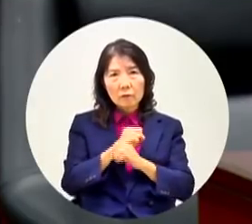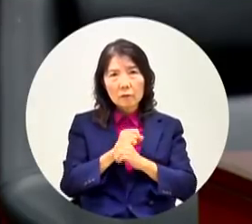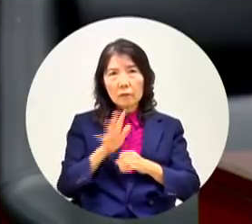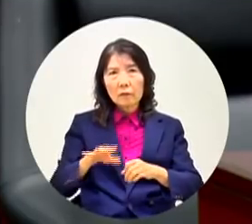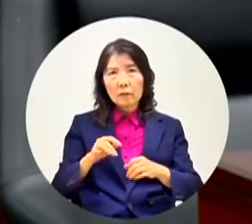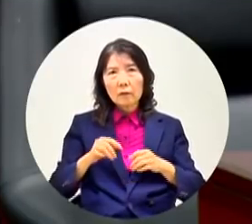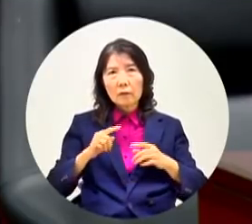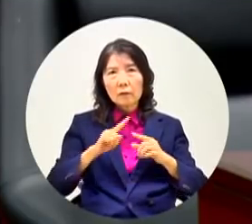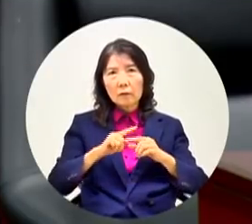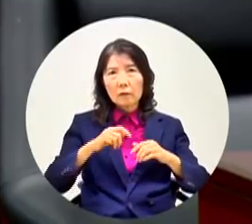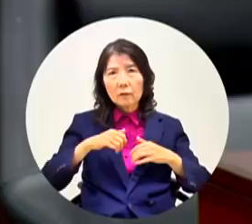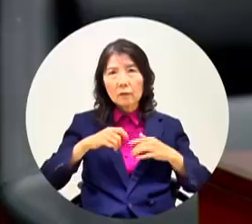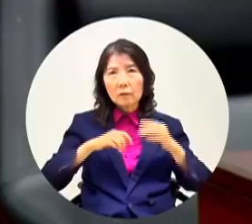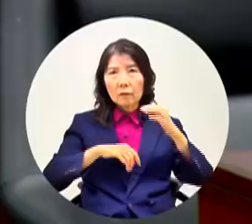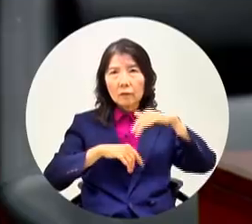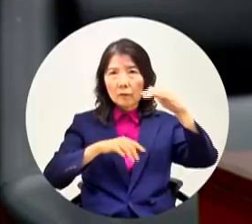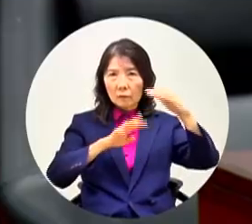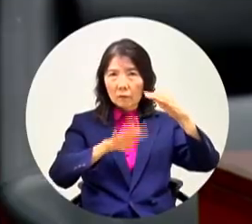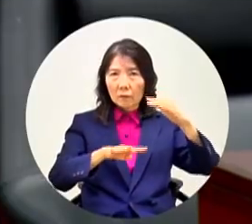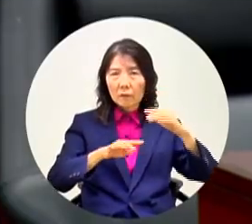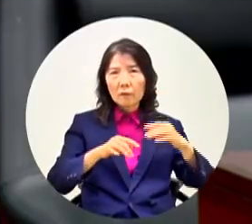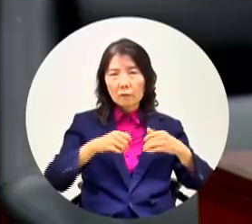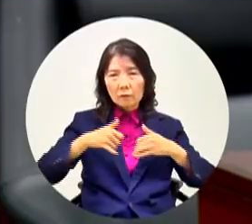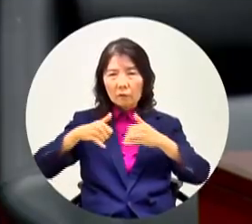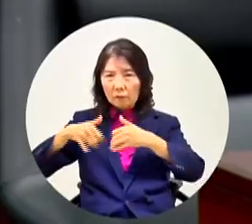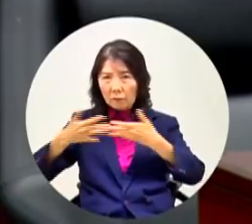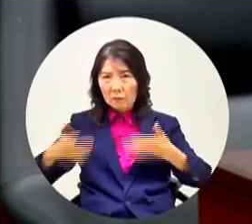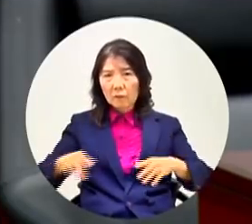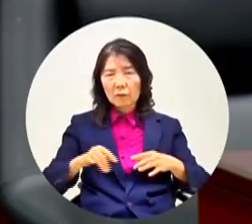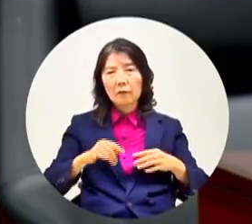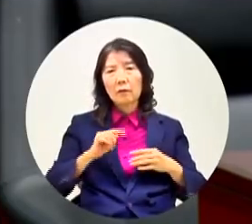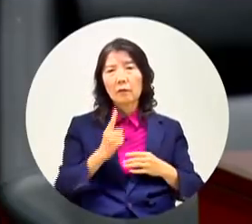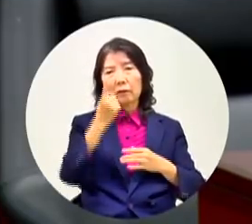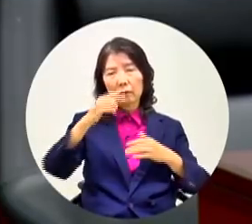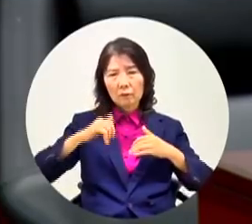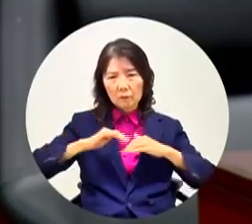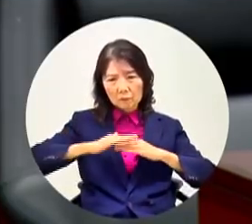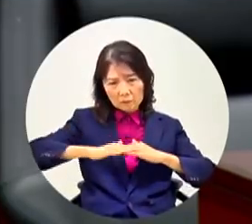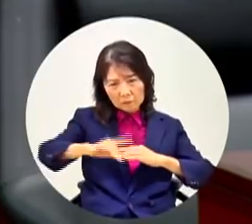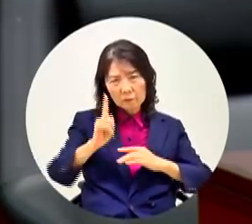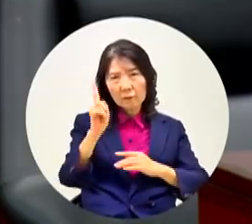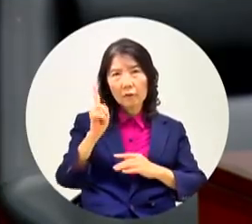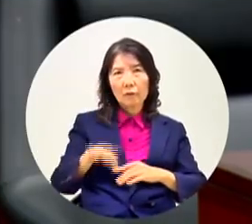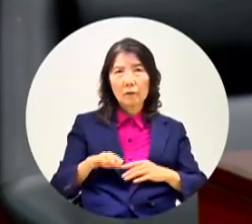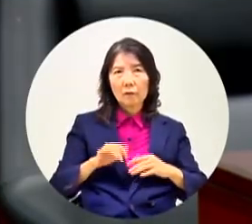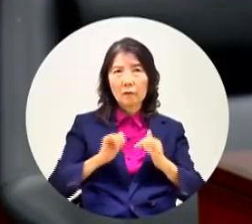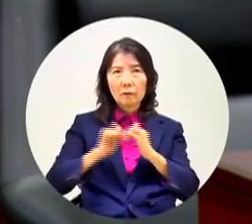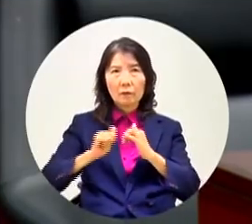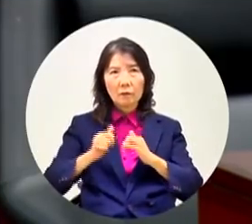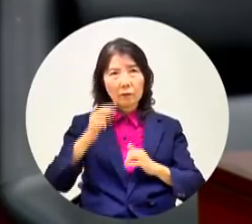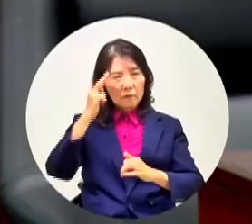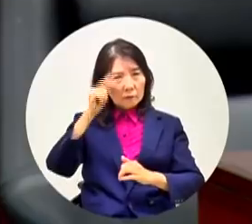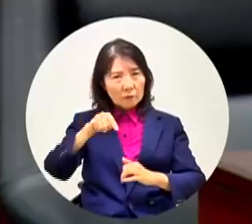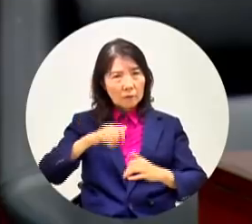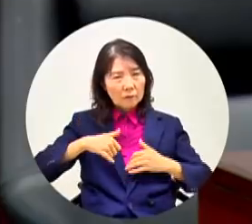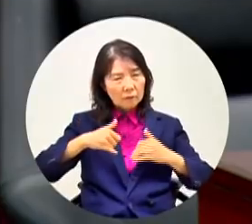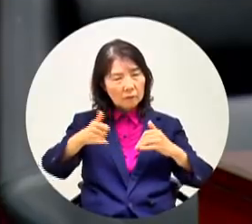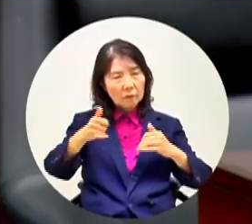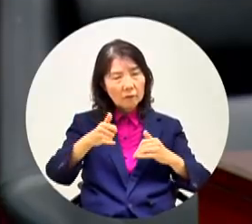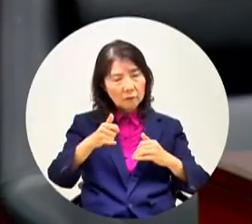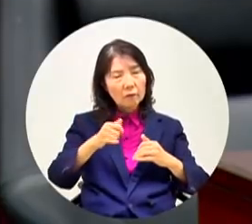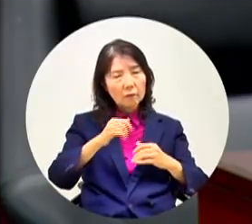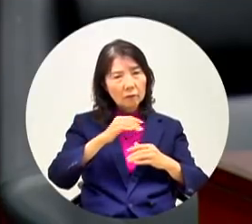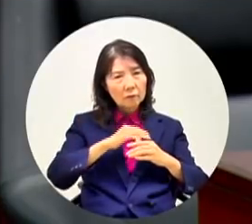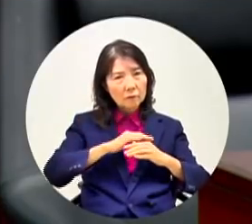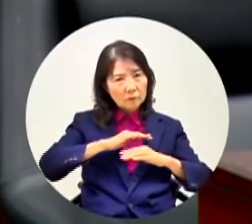路，结果咱是铺一座，啊，铺一座了，当然百姓认足认定咱路已经改做平啊，